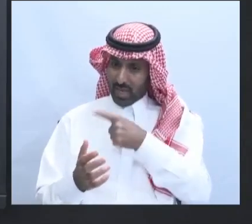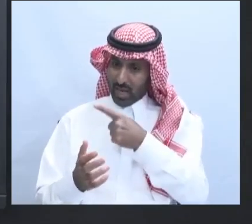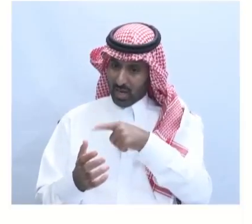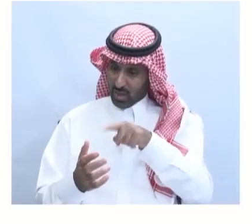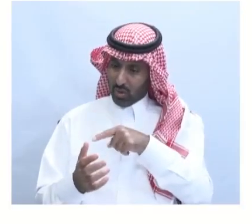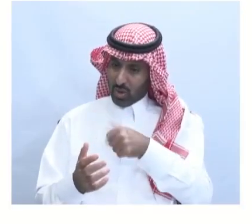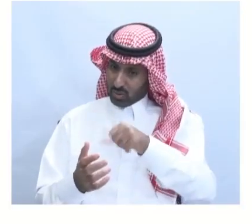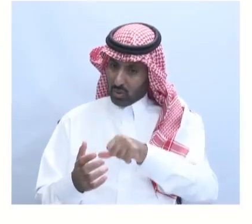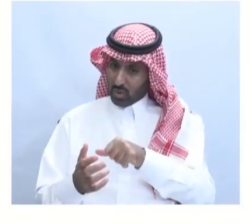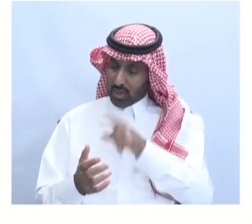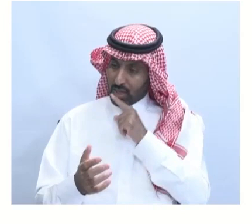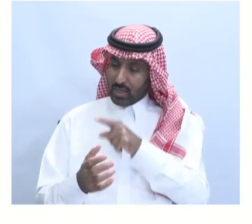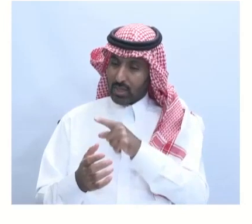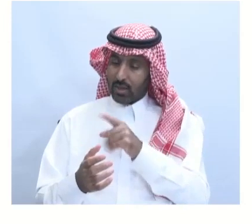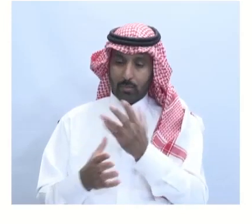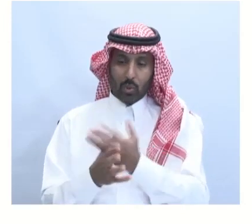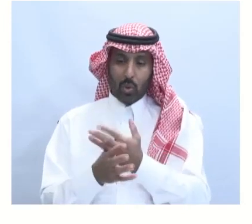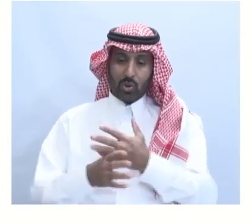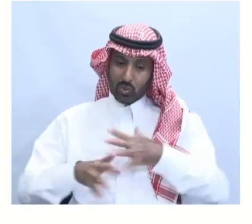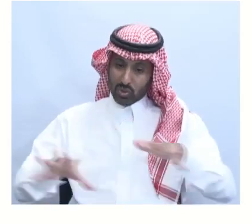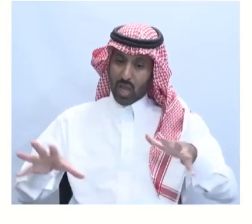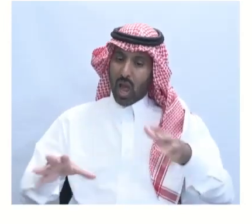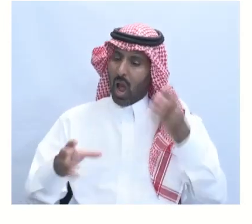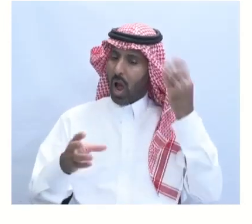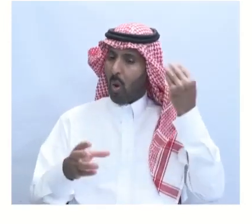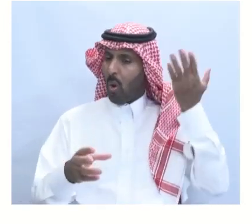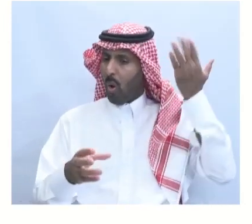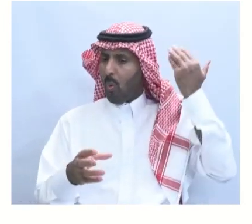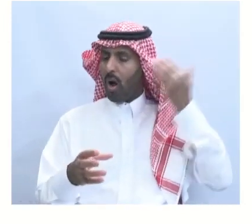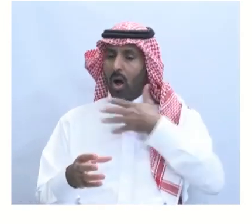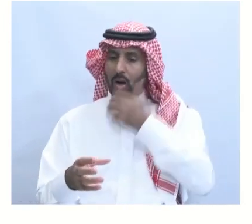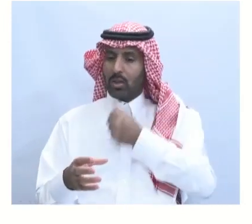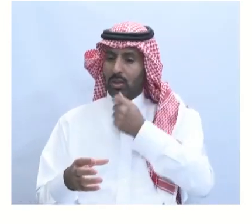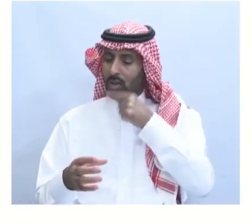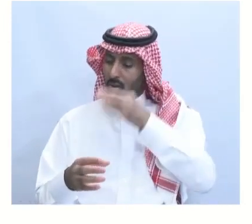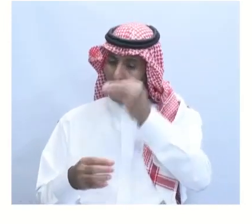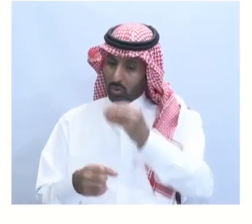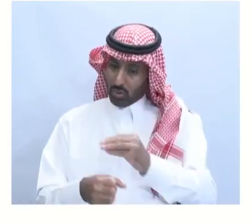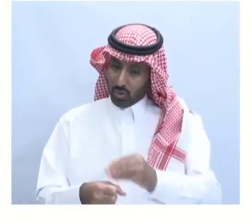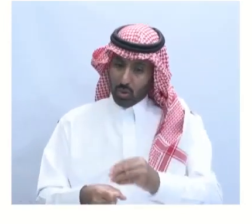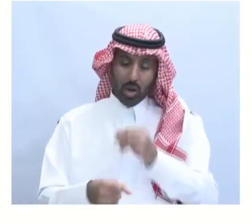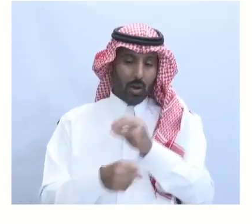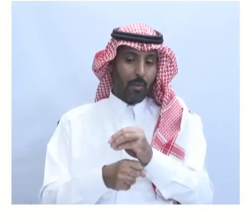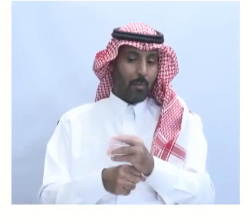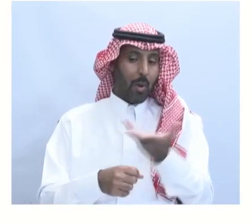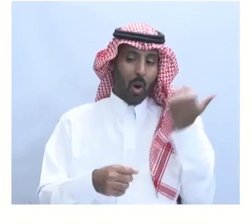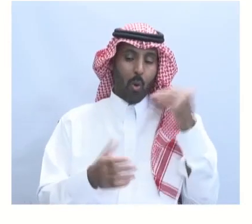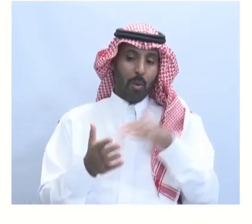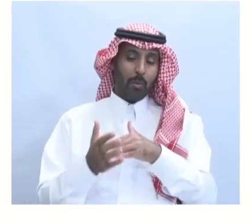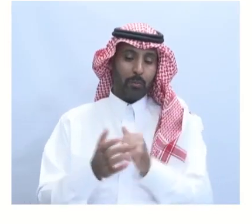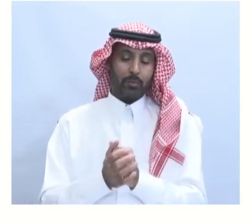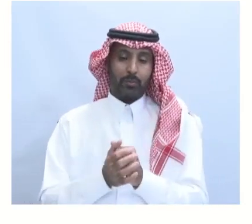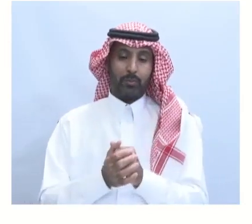وتعدد طبقات الاسناد وكذلك لوجود الروايه للموقوفات على الصحابه